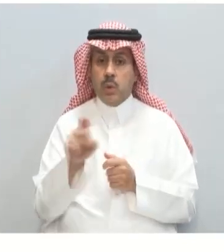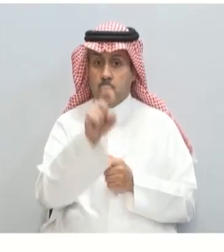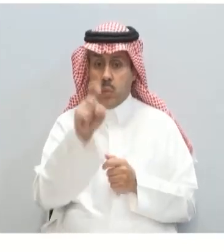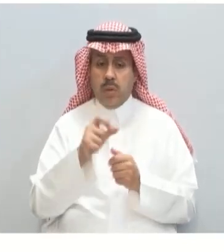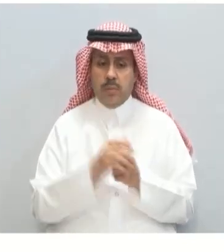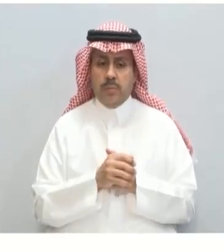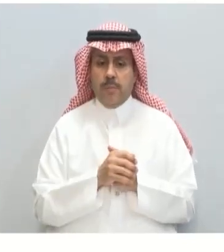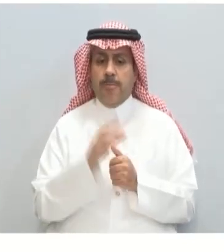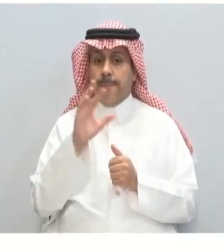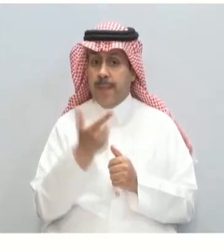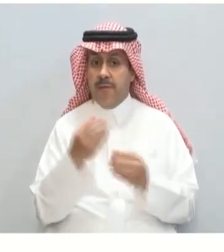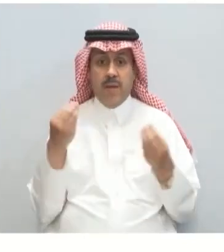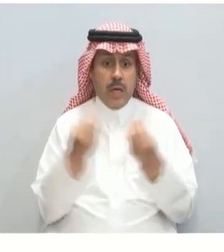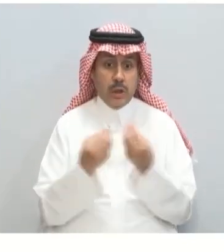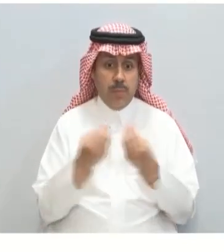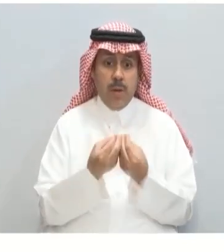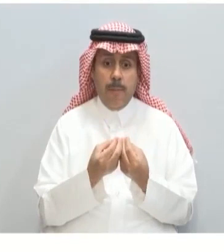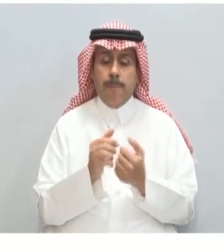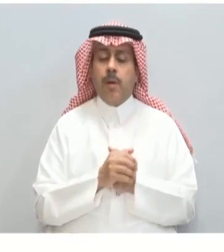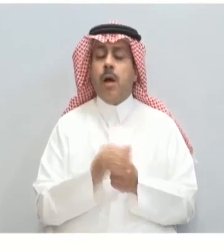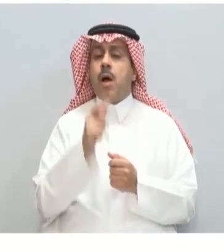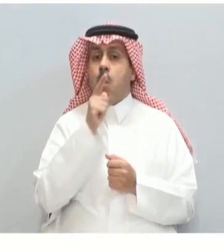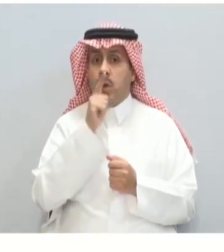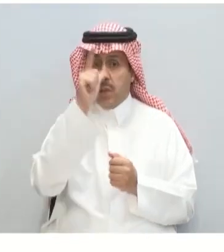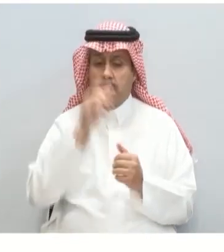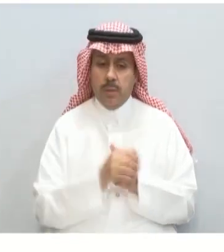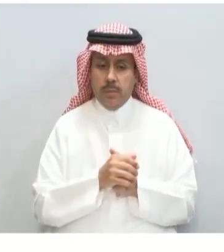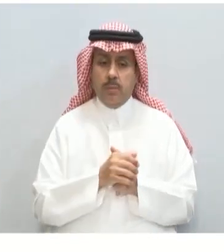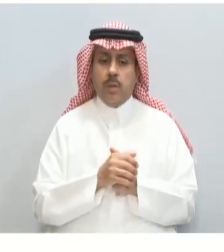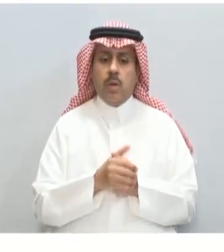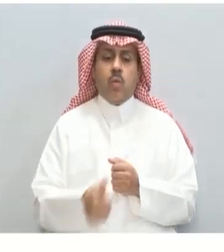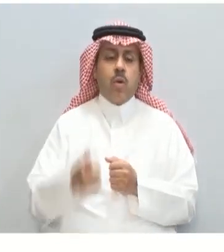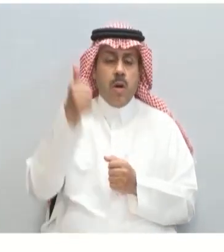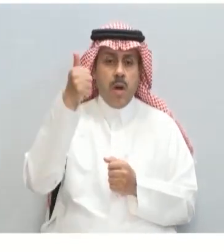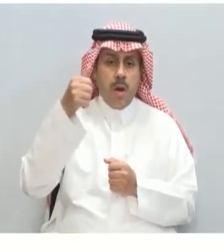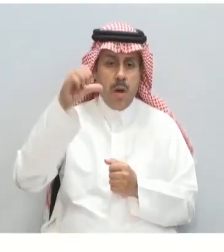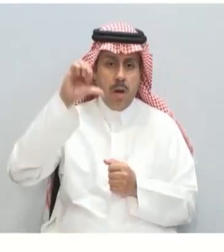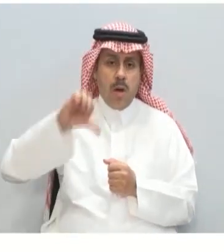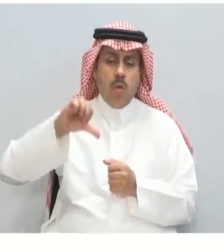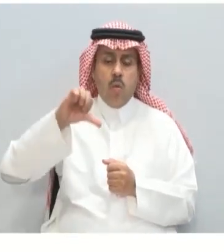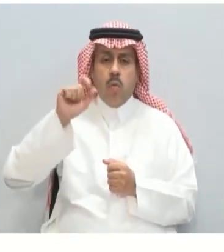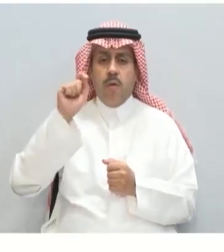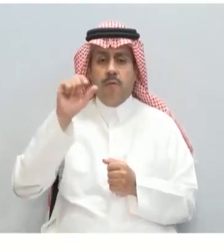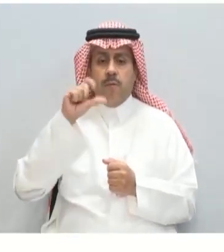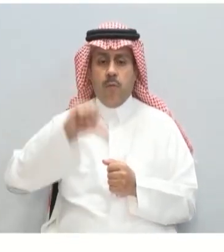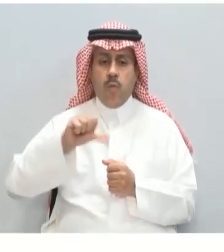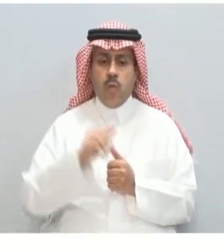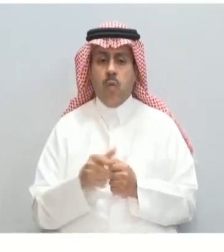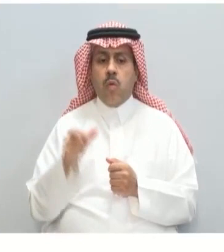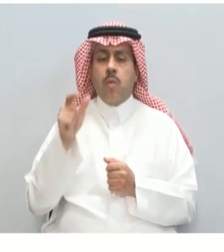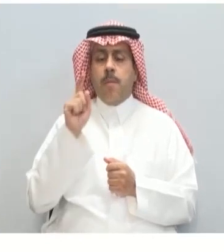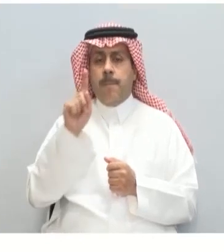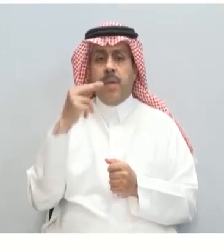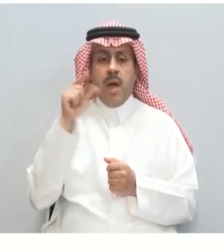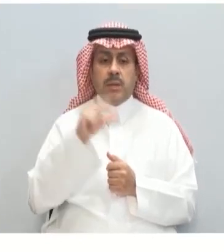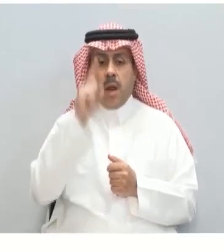سؤال كيف نجمع ايها الطلاب والطالبات بين قوله تعالى واوفوا بعهد الله اذا عاهدتم وبين قوله تعالى